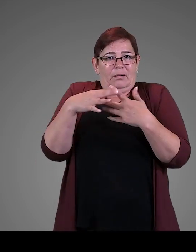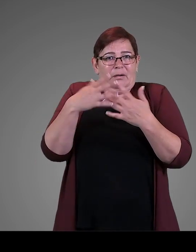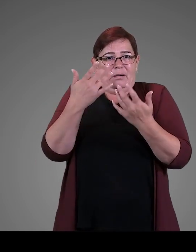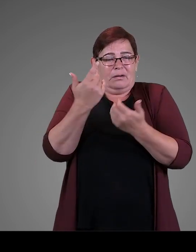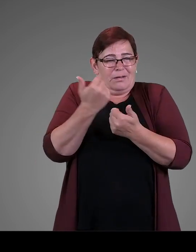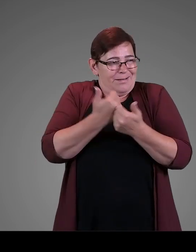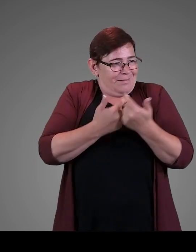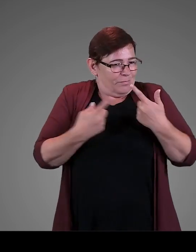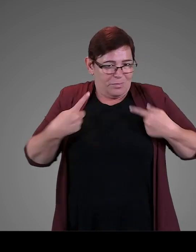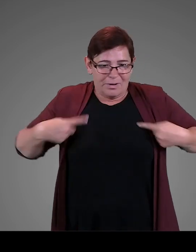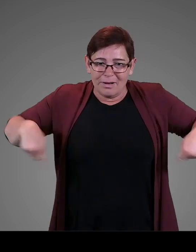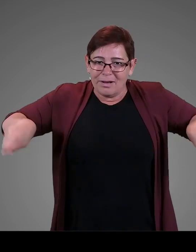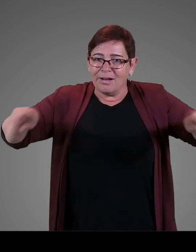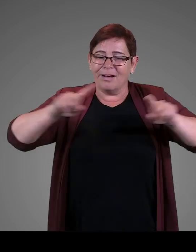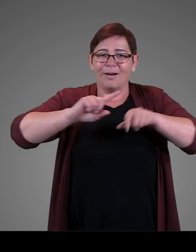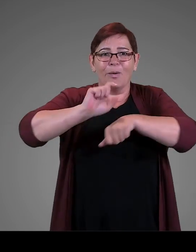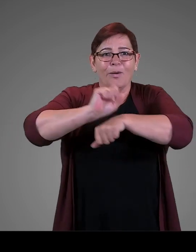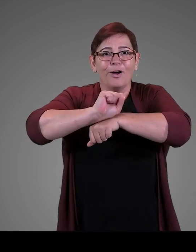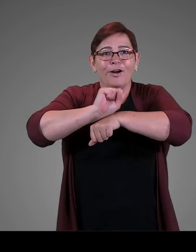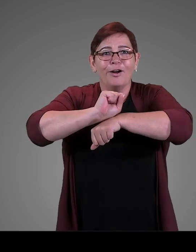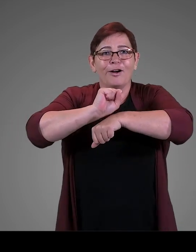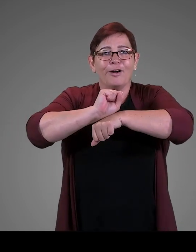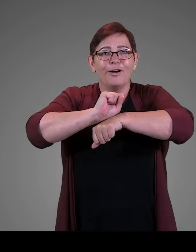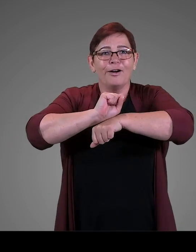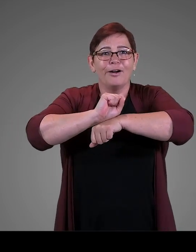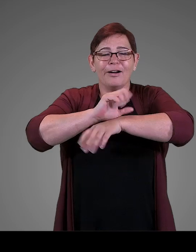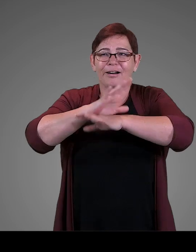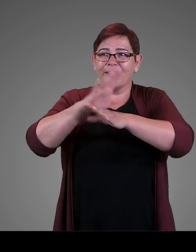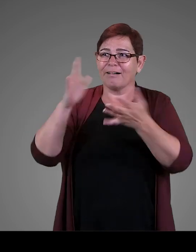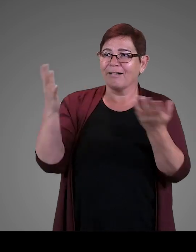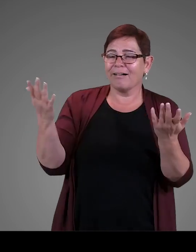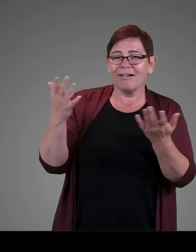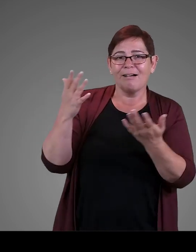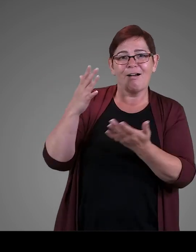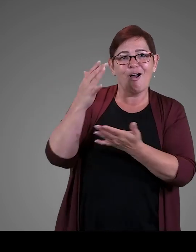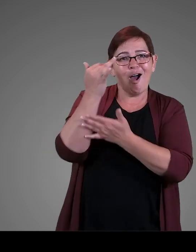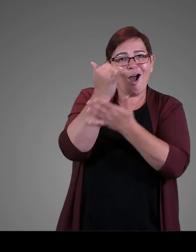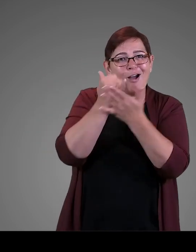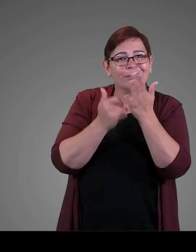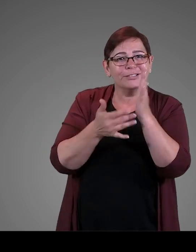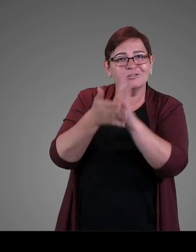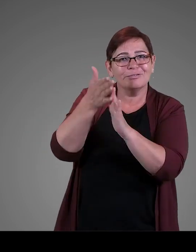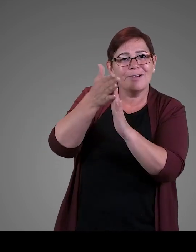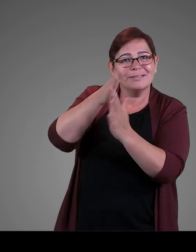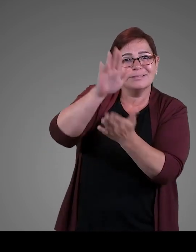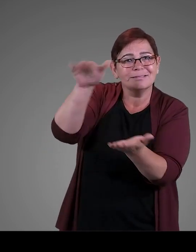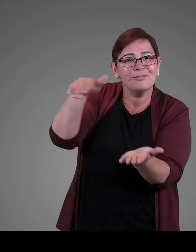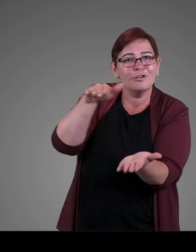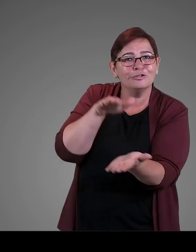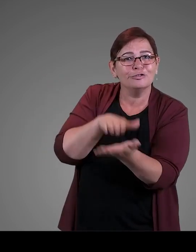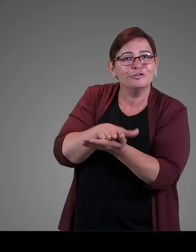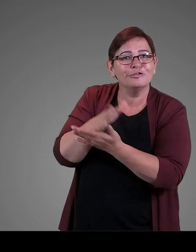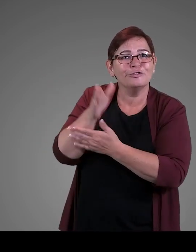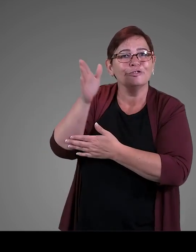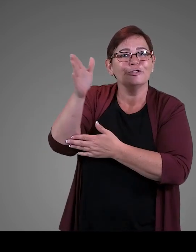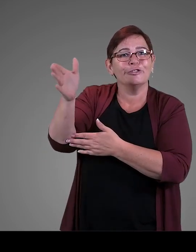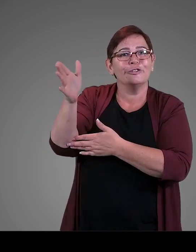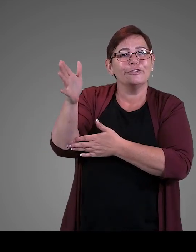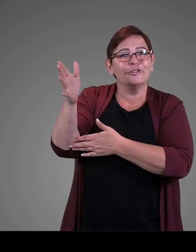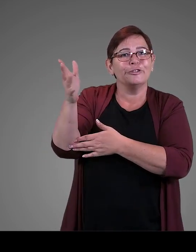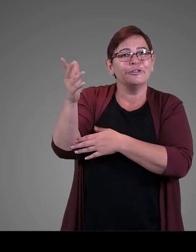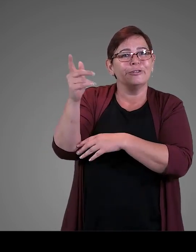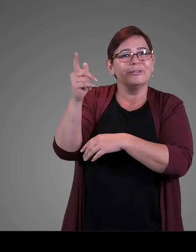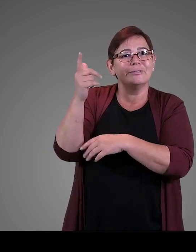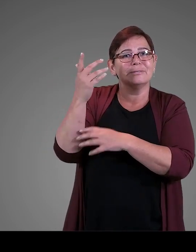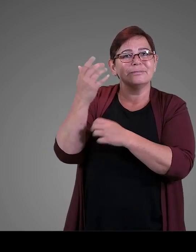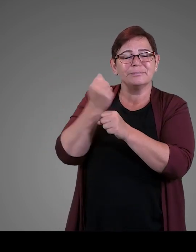moi, je trouve vraiment que c'est exceptionnel que tout le monde soit au travail dans des centres d'artistes, là, puis là, qui travaillent